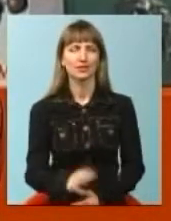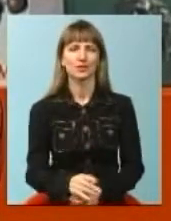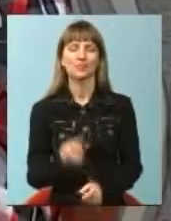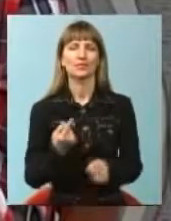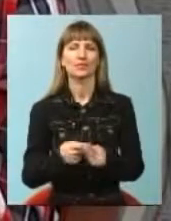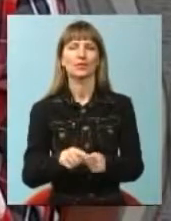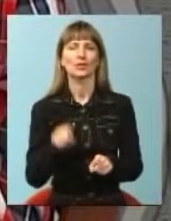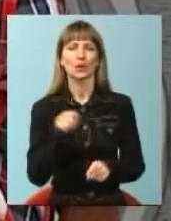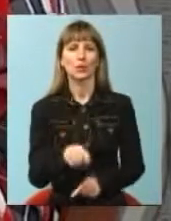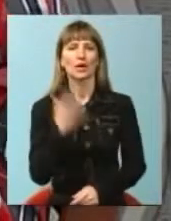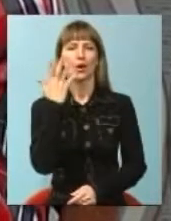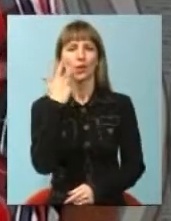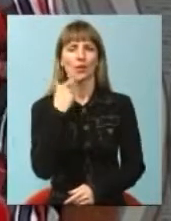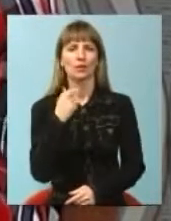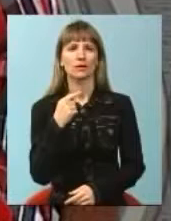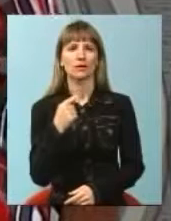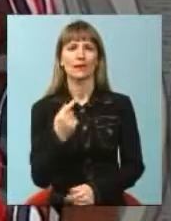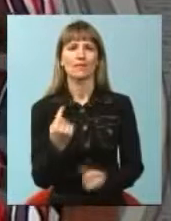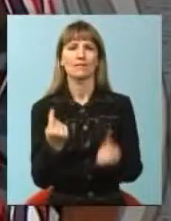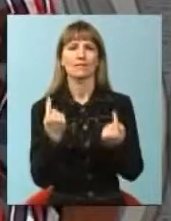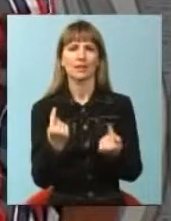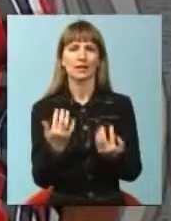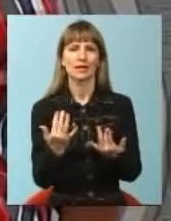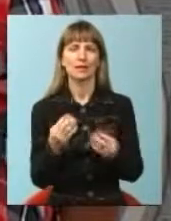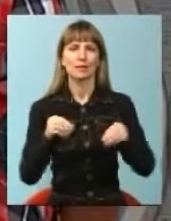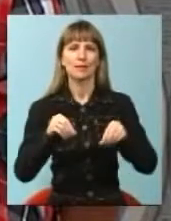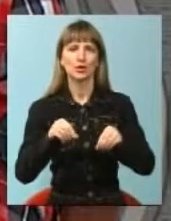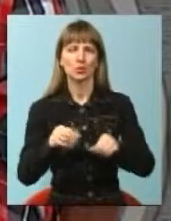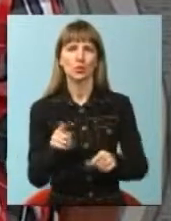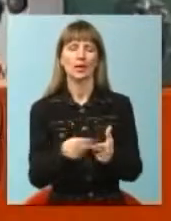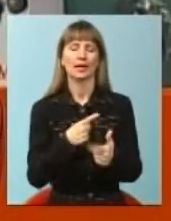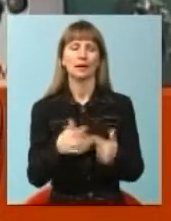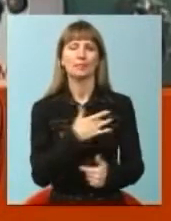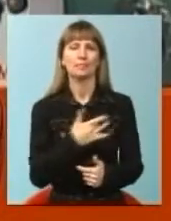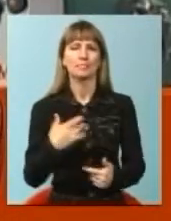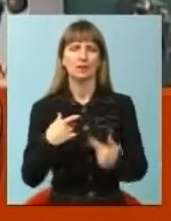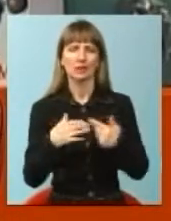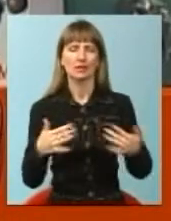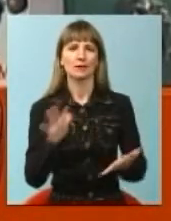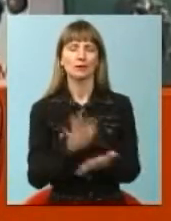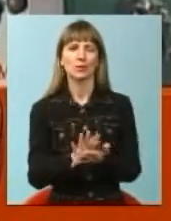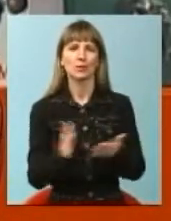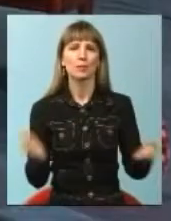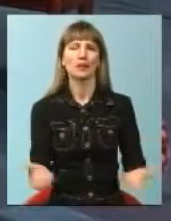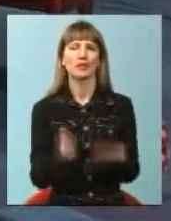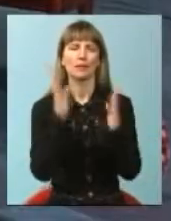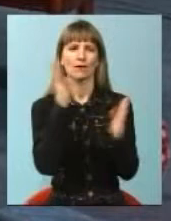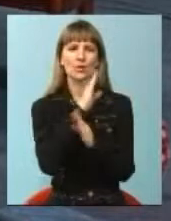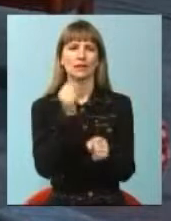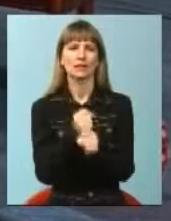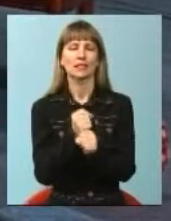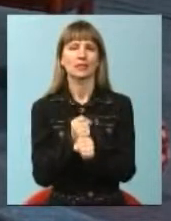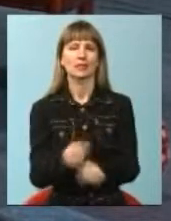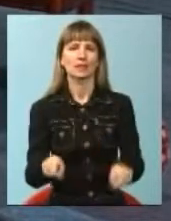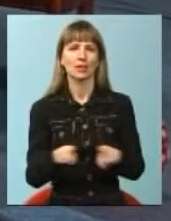Це тоді, коли велика кількість піску, або, як ти сказала, пилу чи різного такого бруду, підіймається у повітрі, створюючи